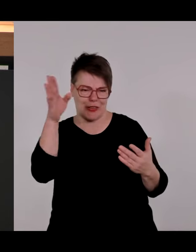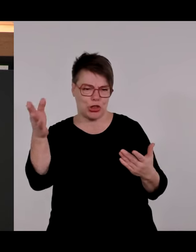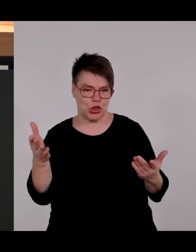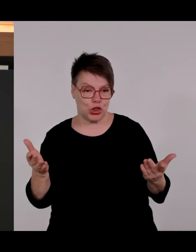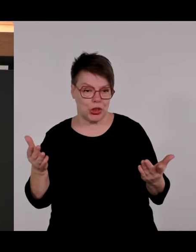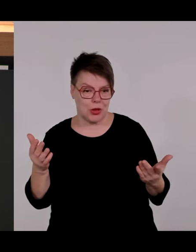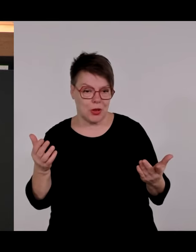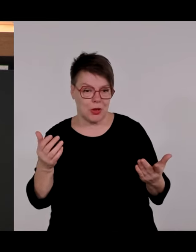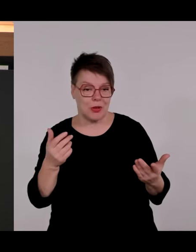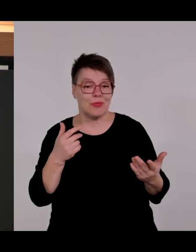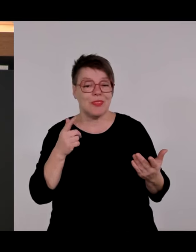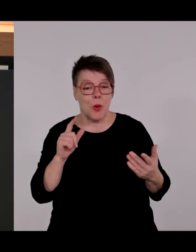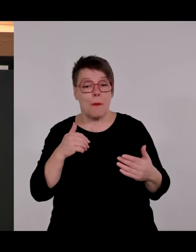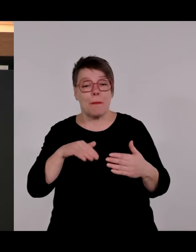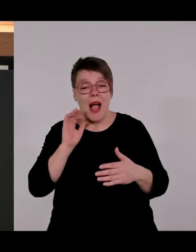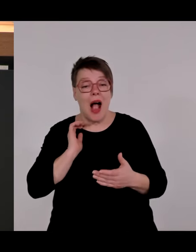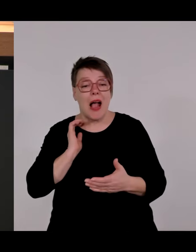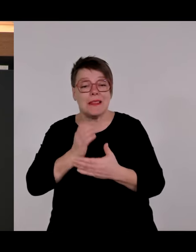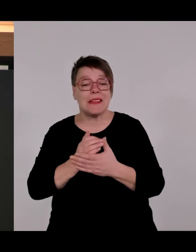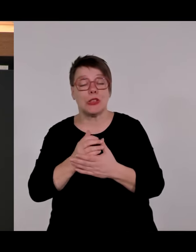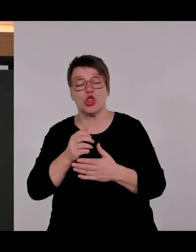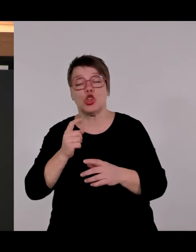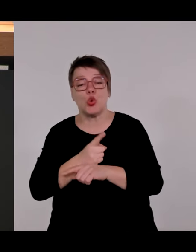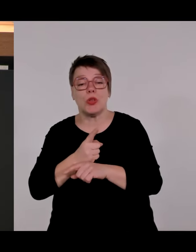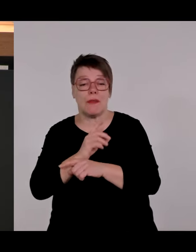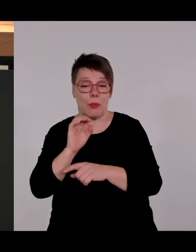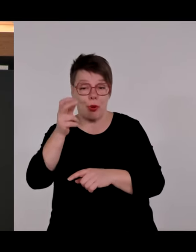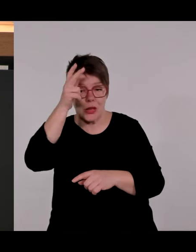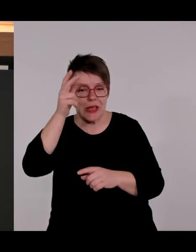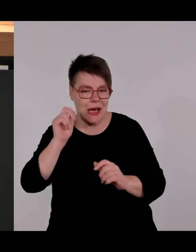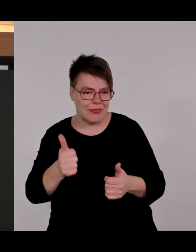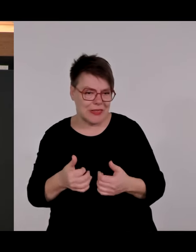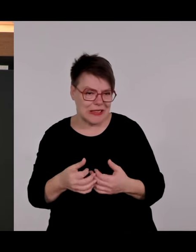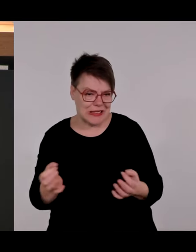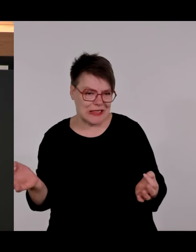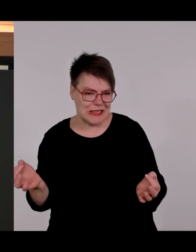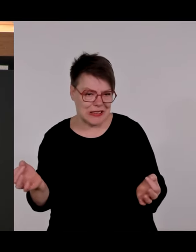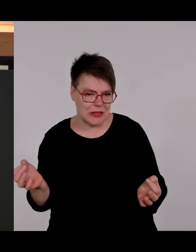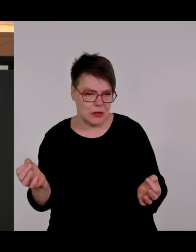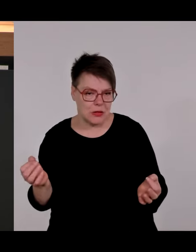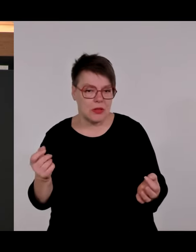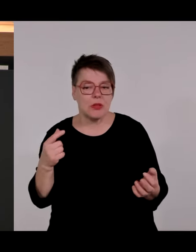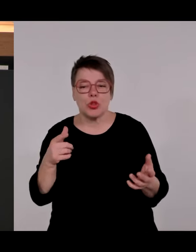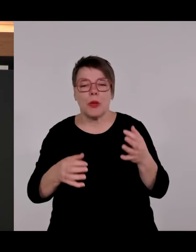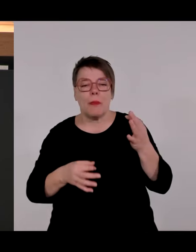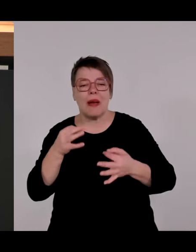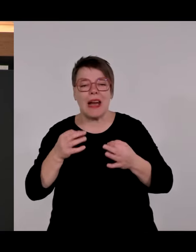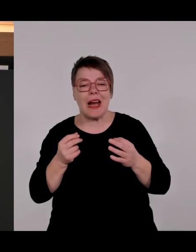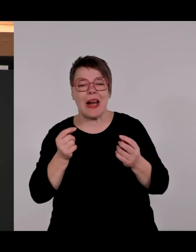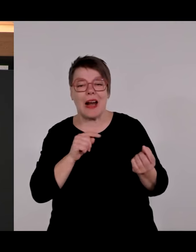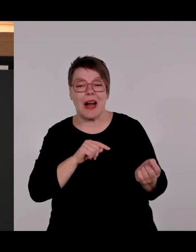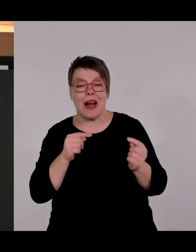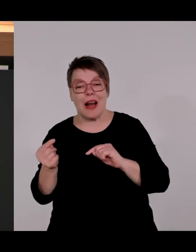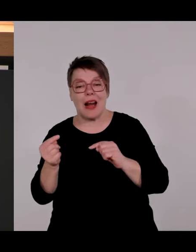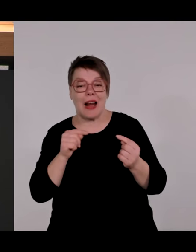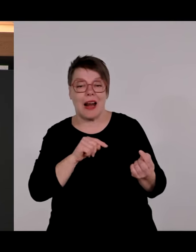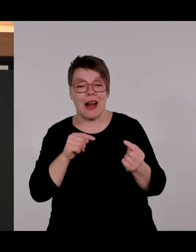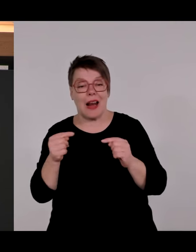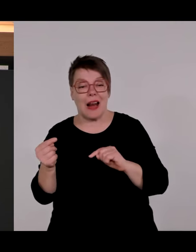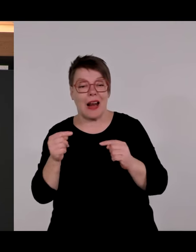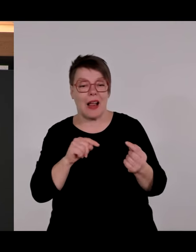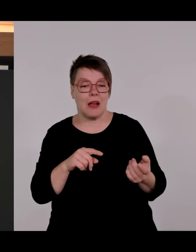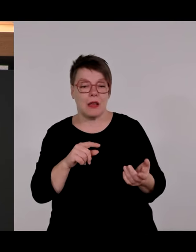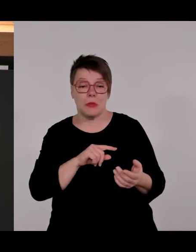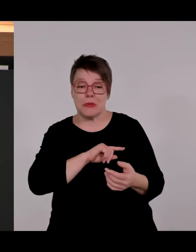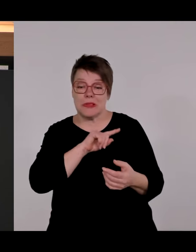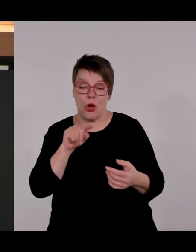erfolglos. Und was bleibt, ist dann hier sicherheitspolitisch leider Konzeptlosigkeit, die in der Folge